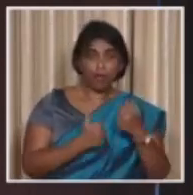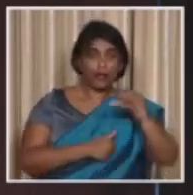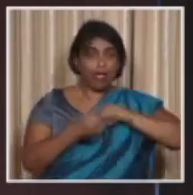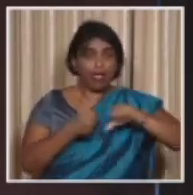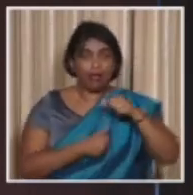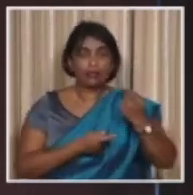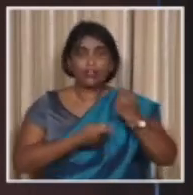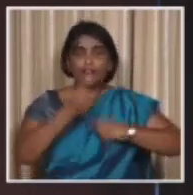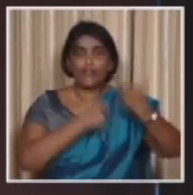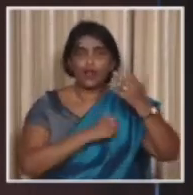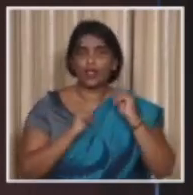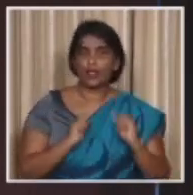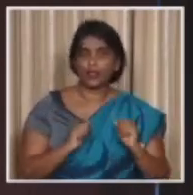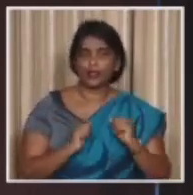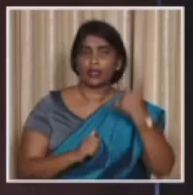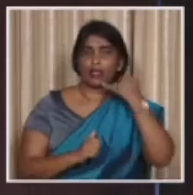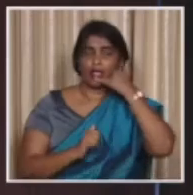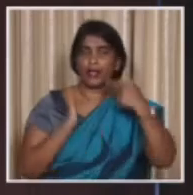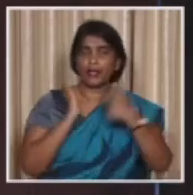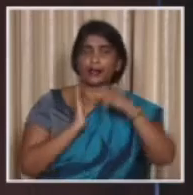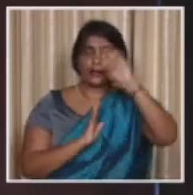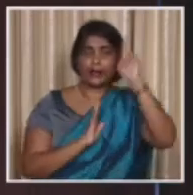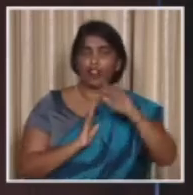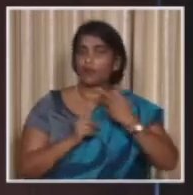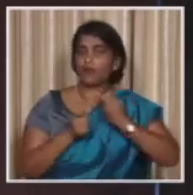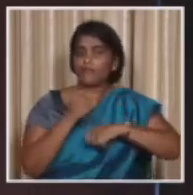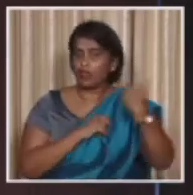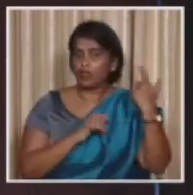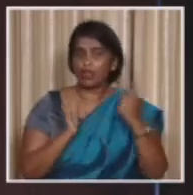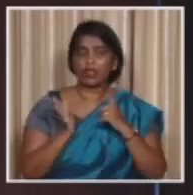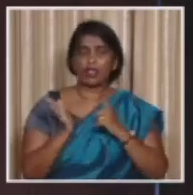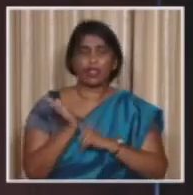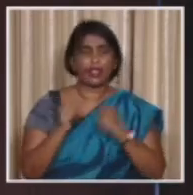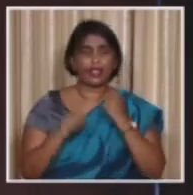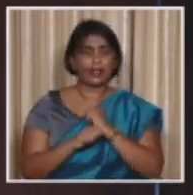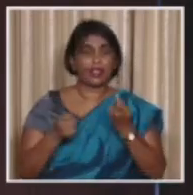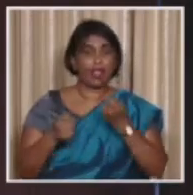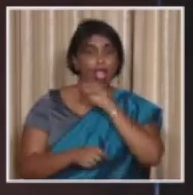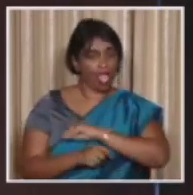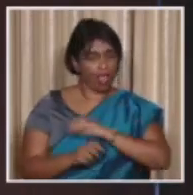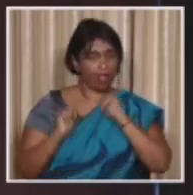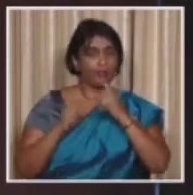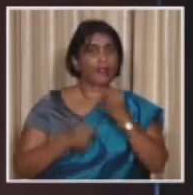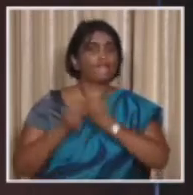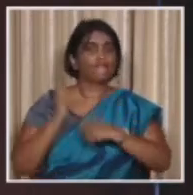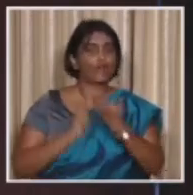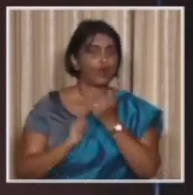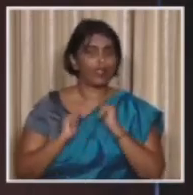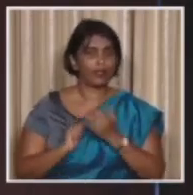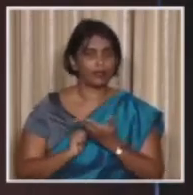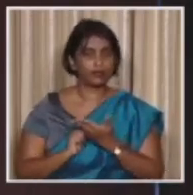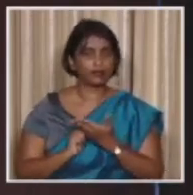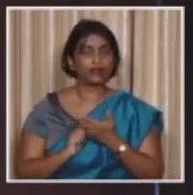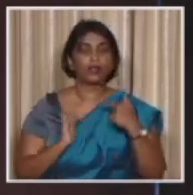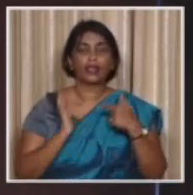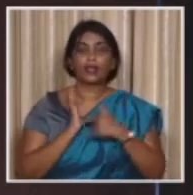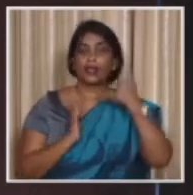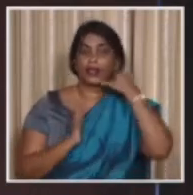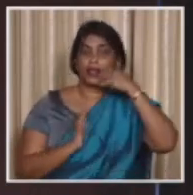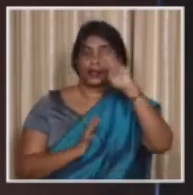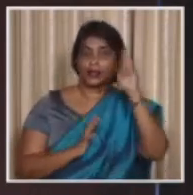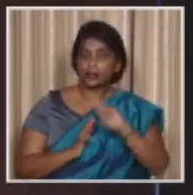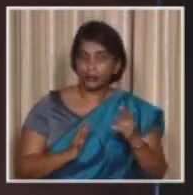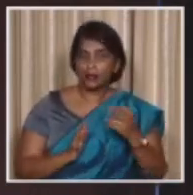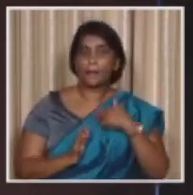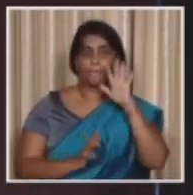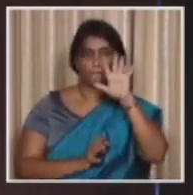එක විකුණන්නේ ඇයි? ටෙලිකොම් එක විකුණන්න හදන්නේ ඇයි? ලිට්‍රෝ එක දැන් පහුගිය දවස්වල ගෝ ලාභ ලබනවා කියලා. ඇයි විකුණන්න හදන්නේ? දැන් ටෙලිකොම් එකේ කොහොමත් අපිට